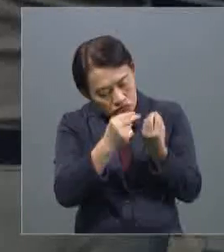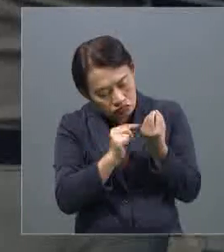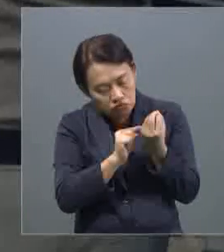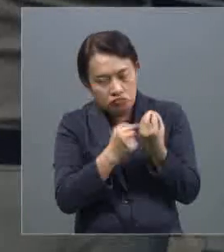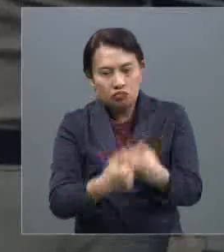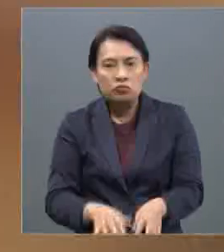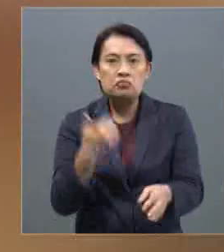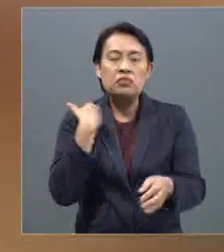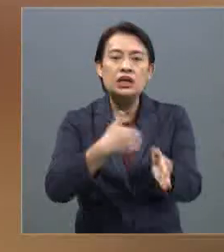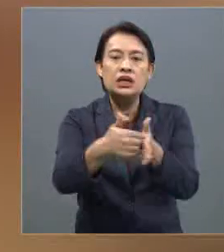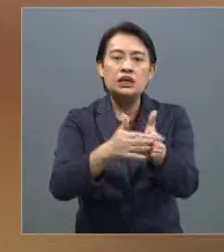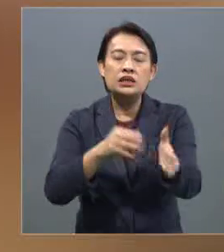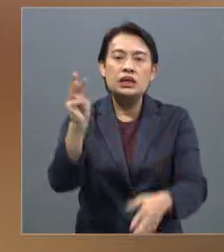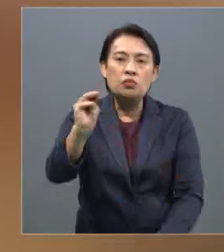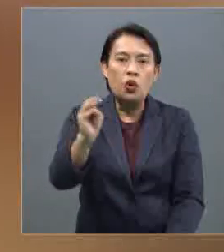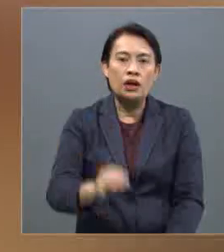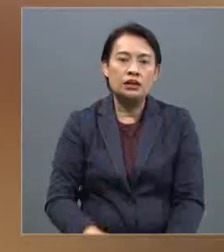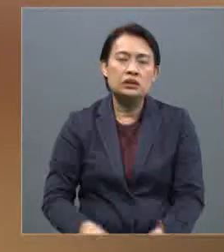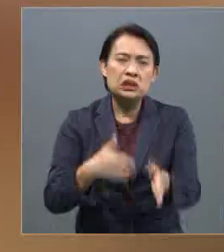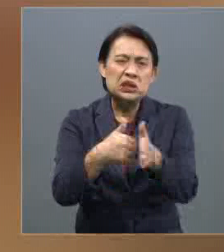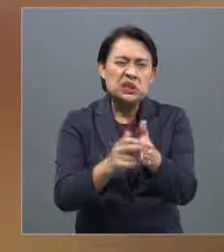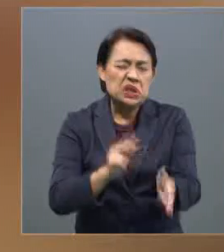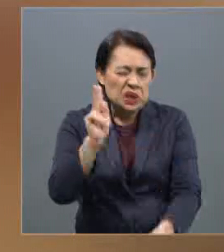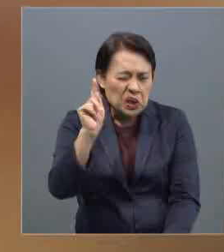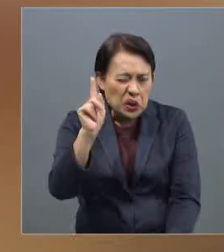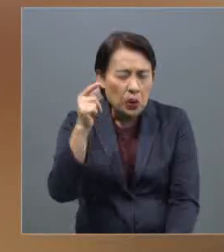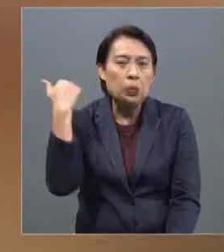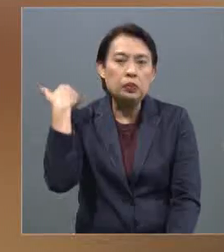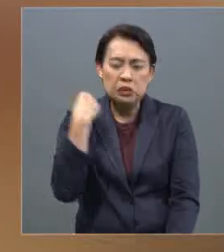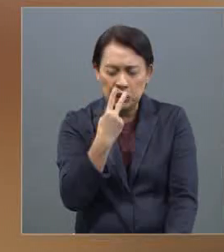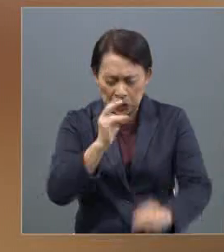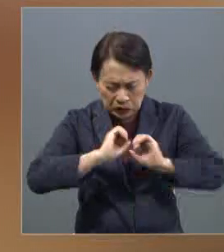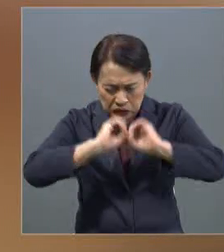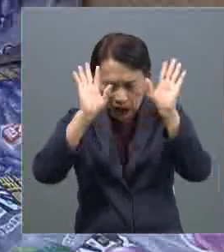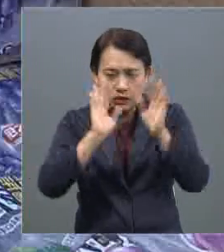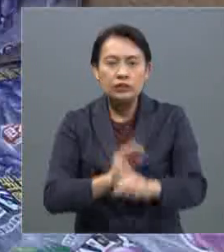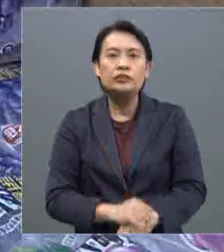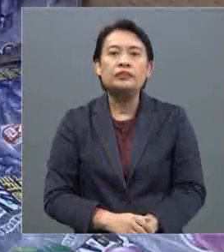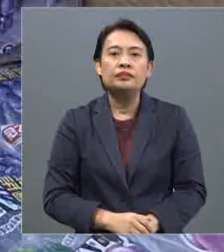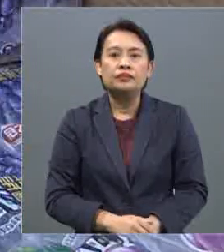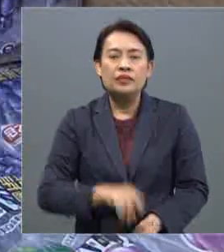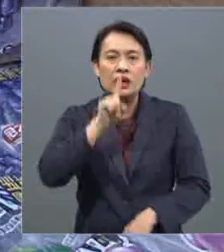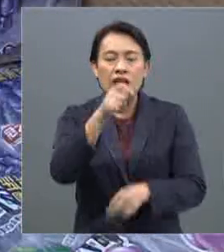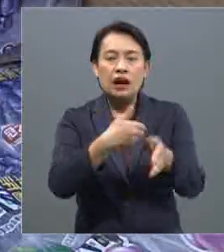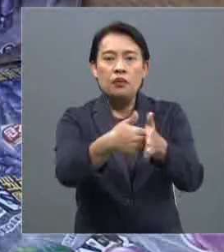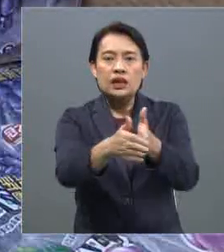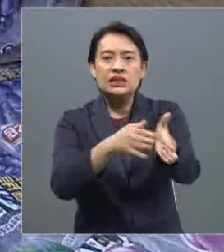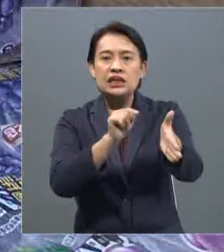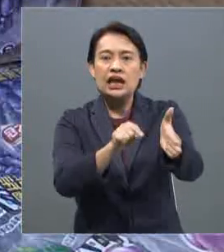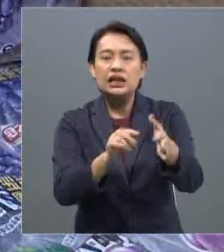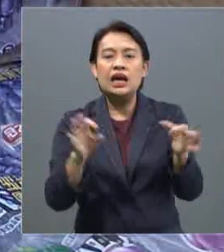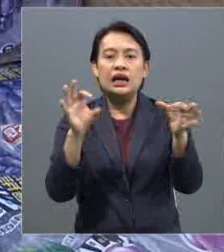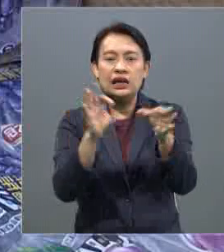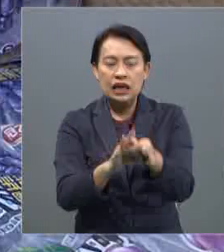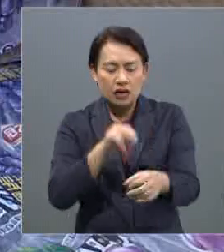เมื่อกี้เห็นสีม่วงก็ม่วงๆเขียวก็เขี้วเขวต้องบอกงี้คือถามว่าสีมันล่อตาล่อใจมยมัน